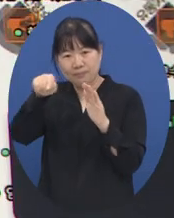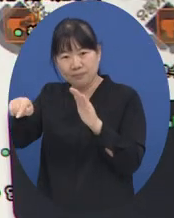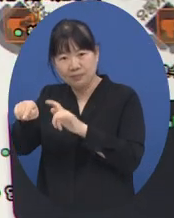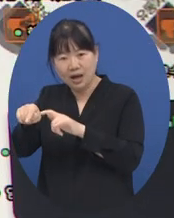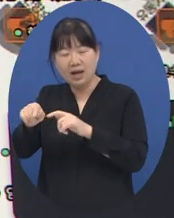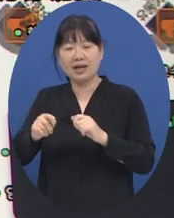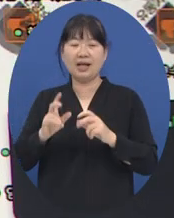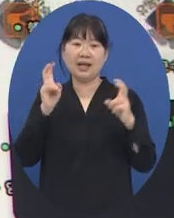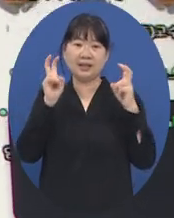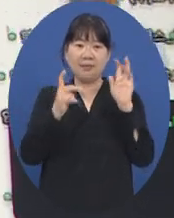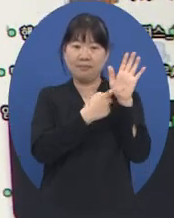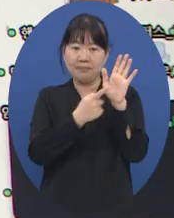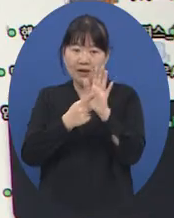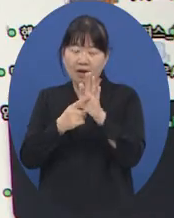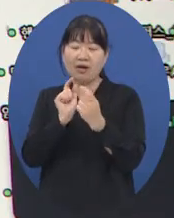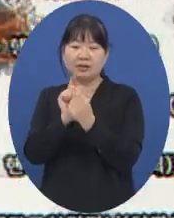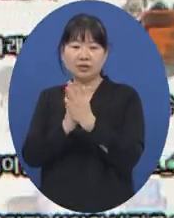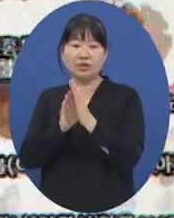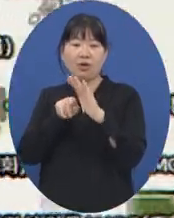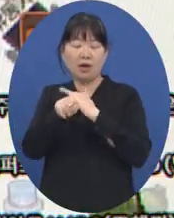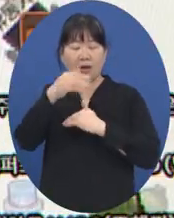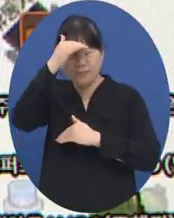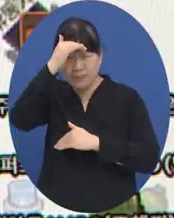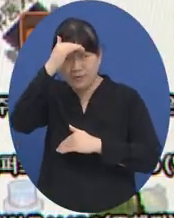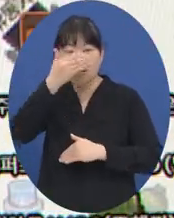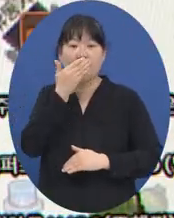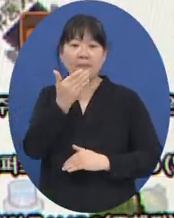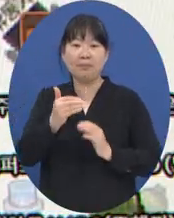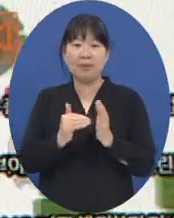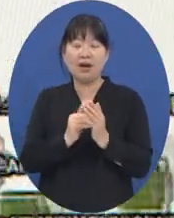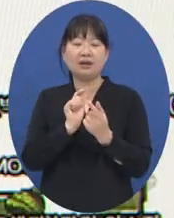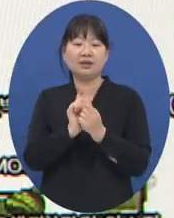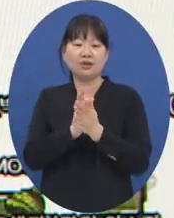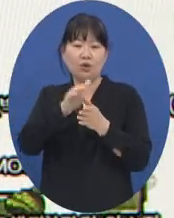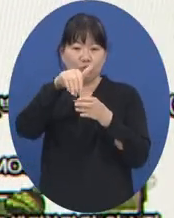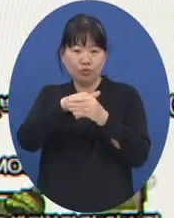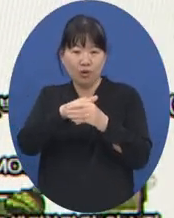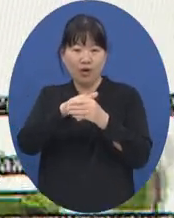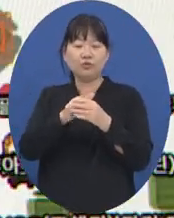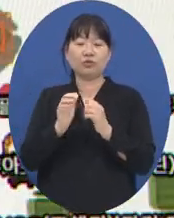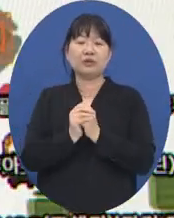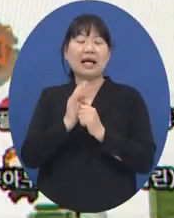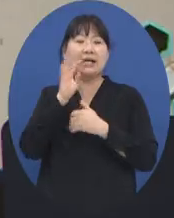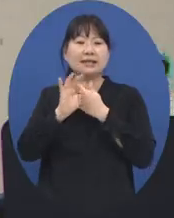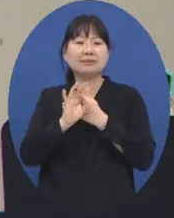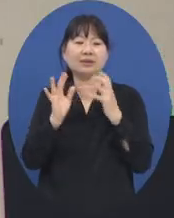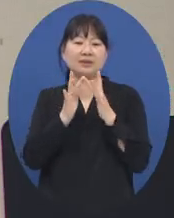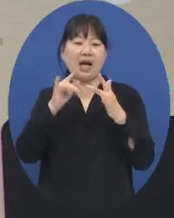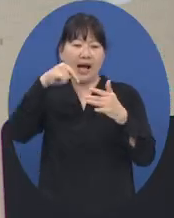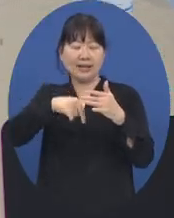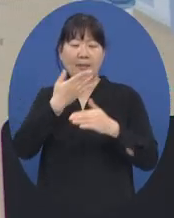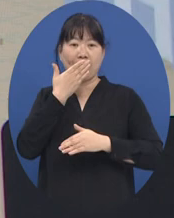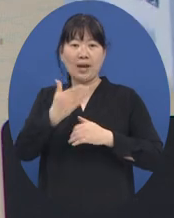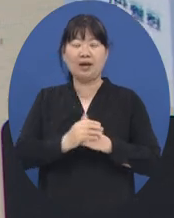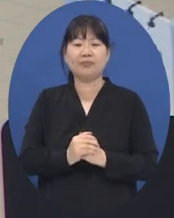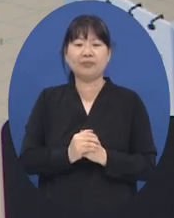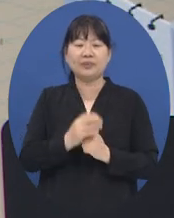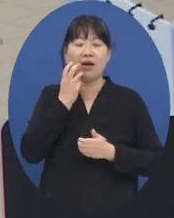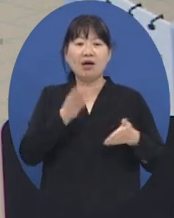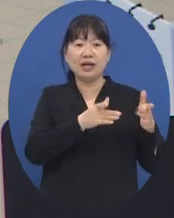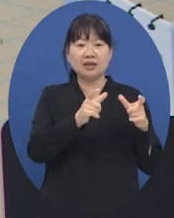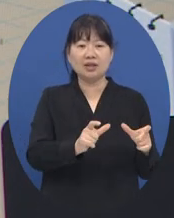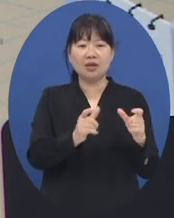정보 전시장을 실제 찾아가 볼 수도 있고 현장 투표도 메타버스 안에서 이뤄집니다. 경기 지역